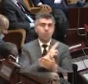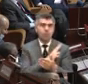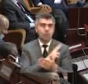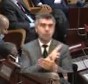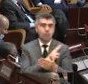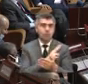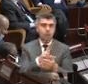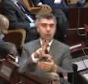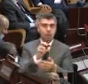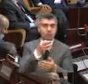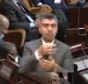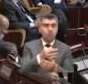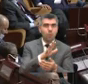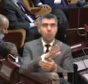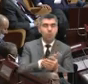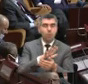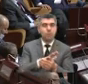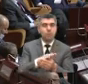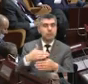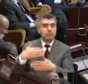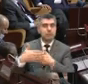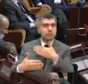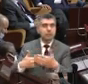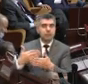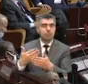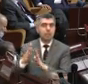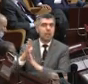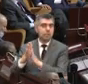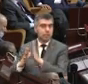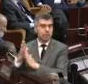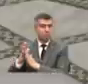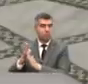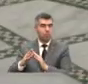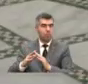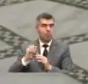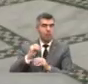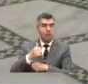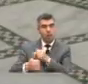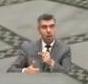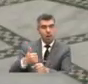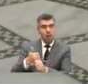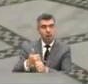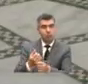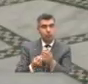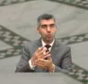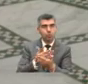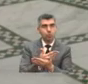باش نضمنوا الاستمرارية البيداغوجية السنة المنصرمة، وباش التلاميذ هذه السنة يمكن لهم